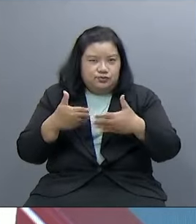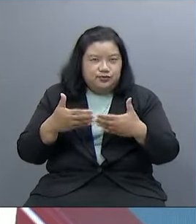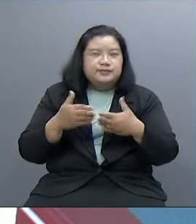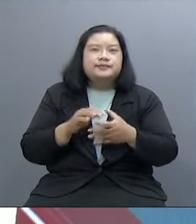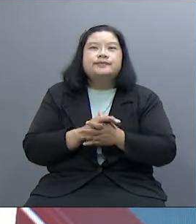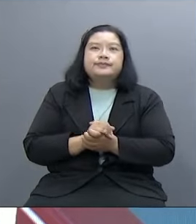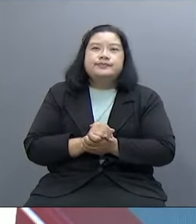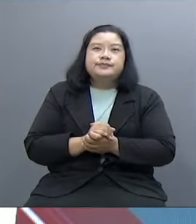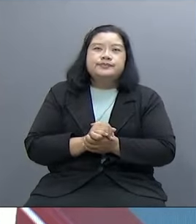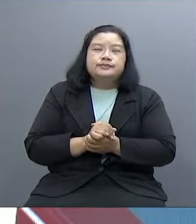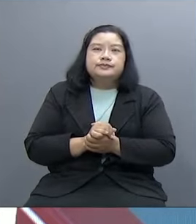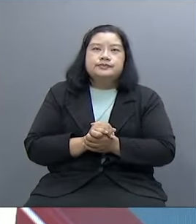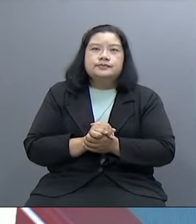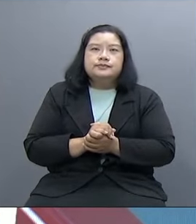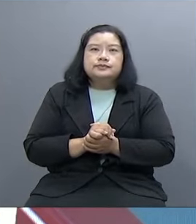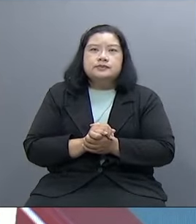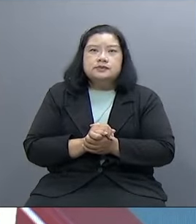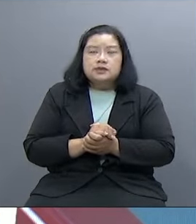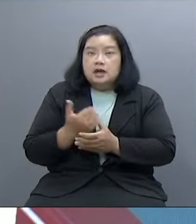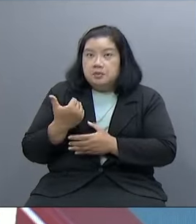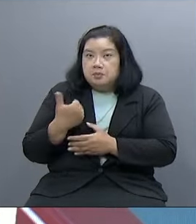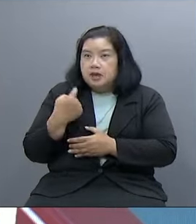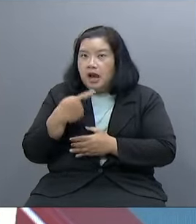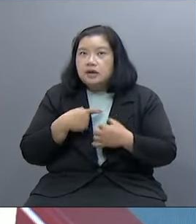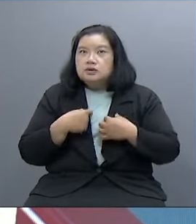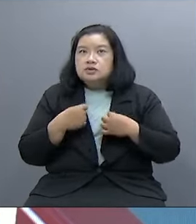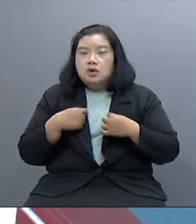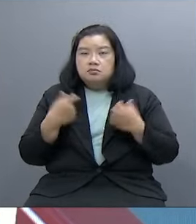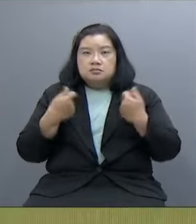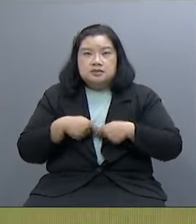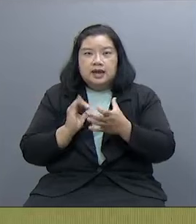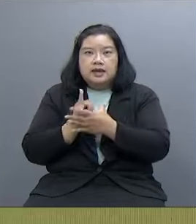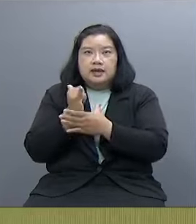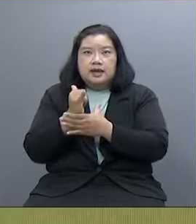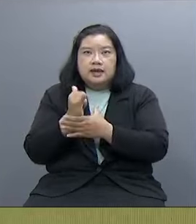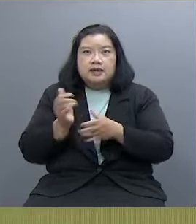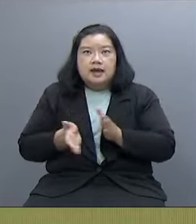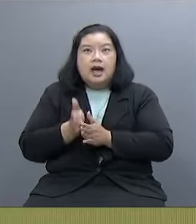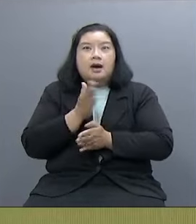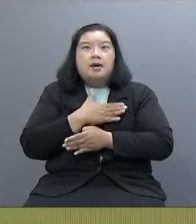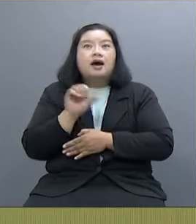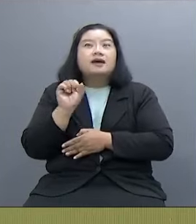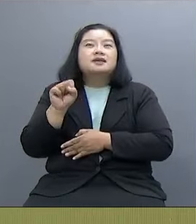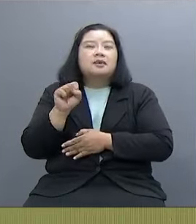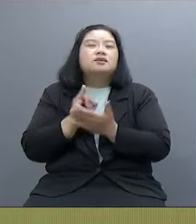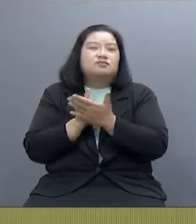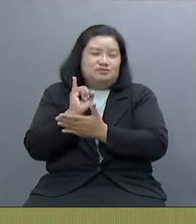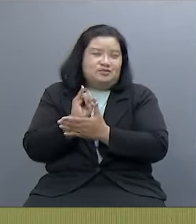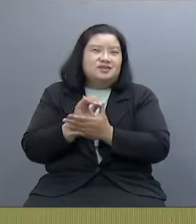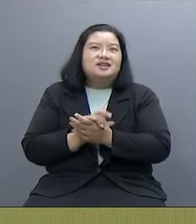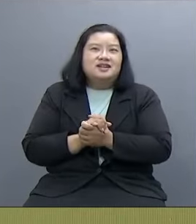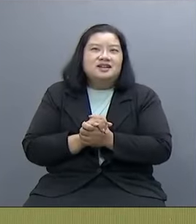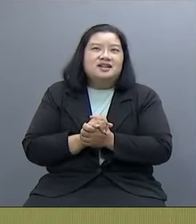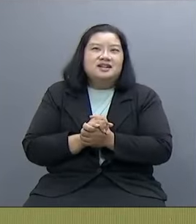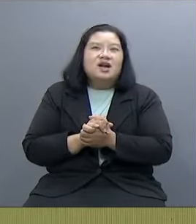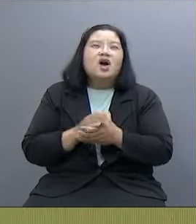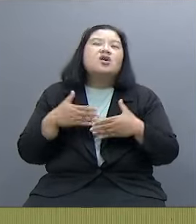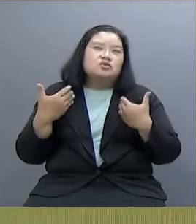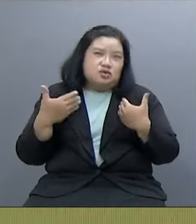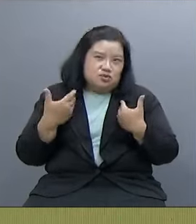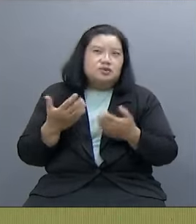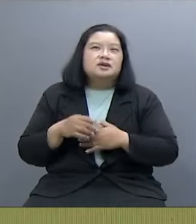ะมีบอกว่าเอาเจอเจ้าแม่แฟชั่นประจำแก๊งวันใหม่ไรตี้และพี่ชมพู่นี่เอง ก็ถือว่าเป็นครึ้มอกครึ้มใจอะค่ะคุณผู้ช